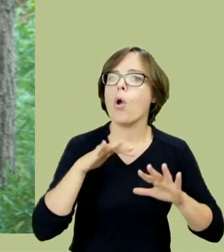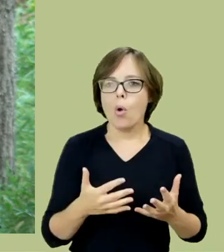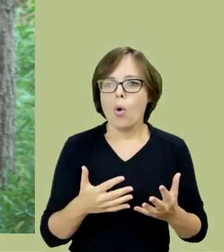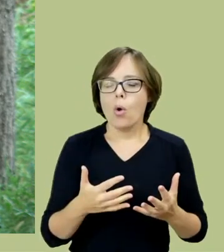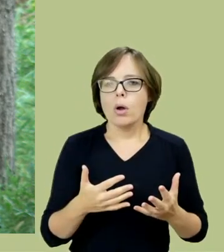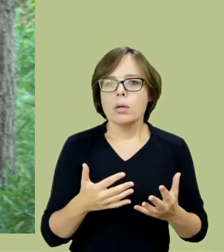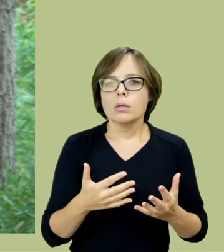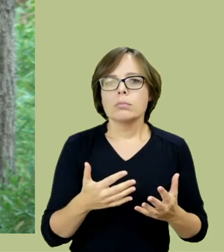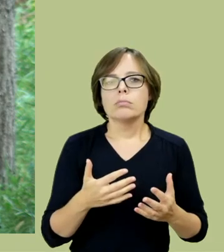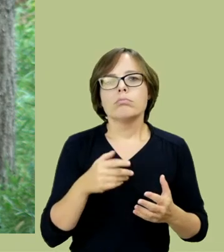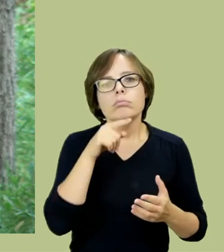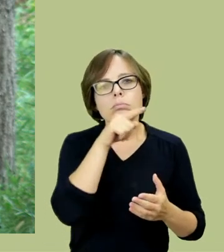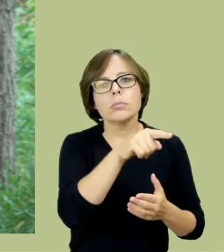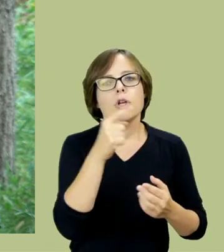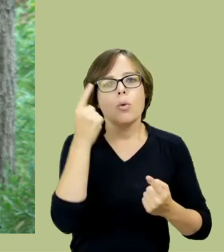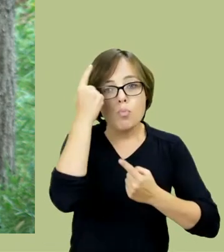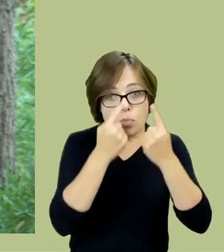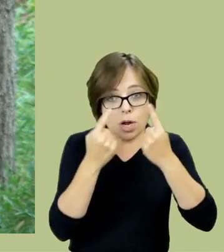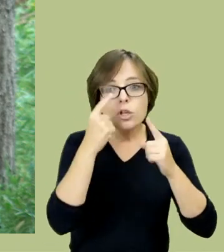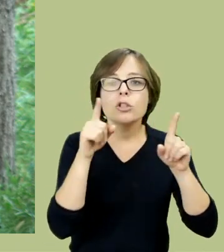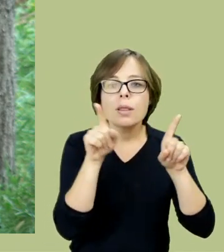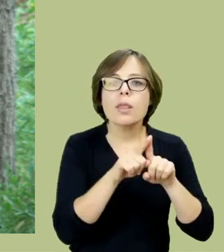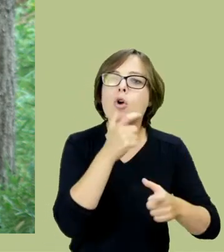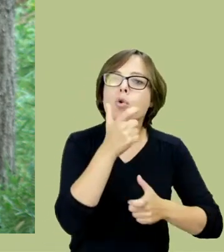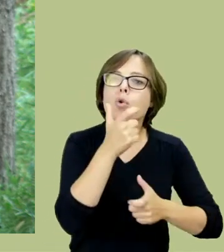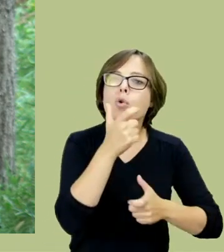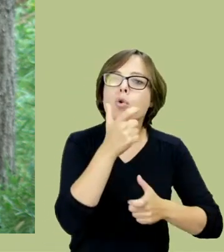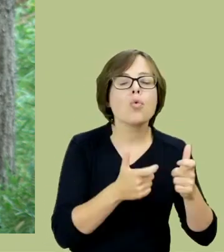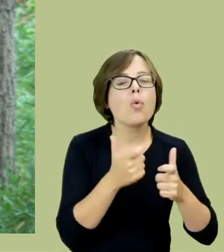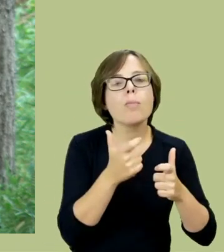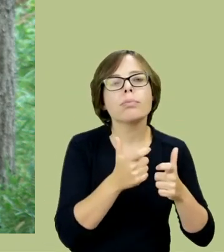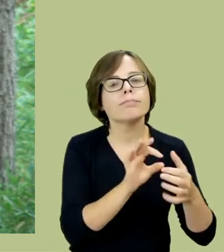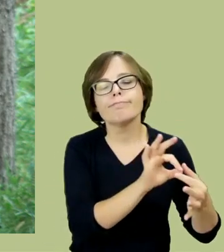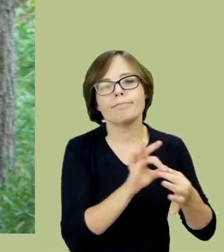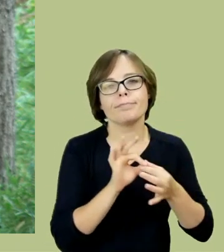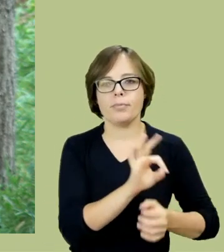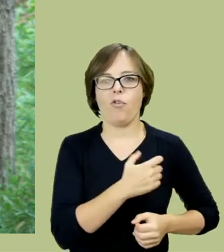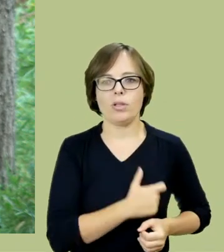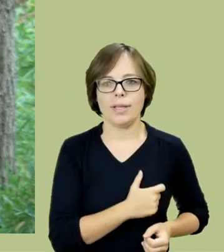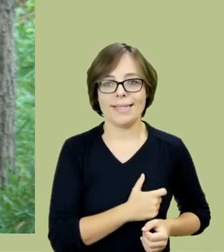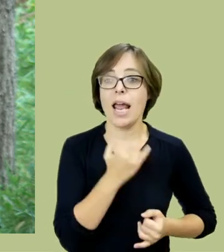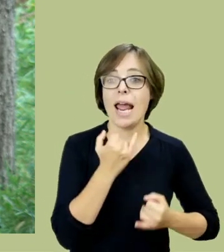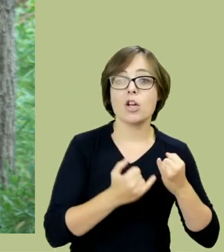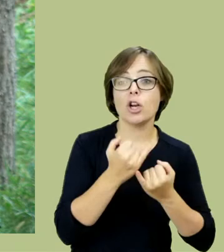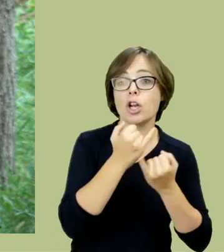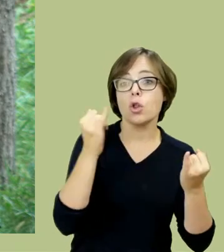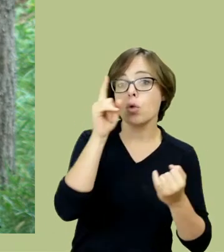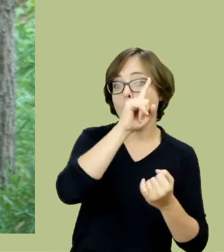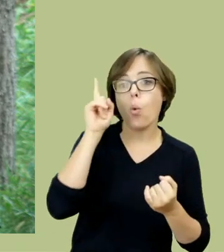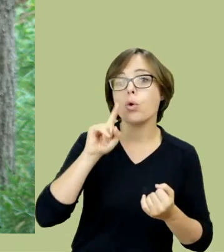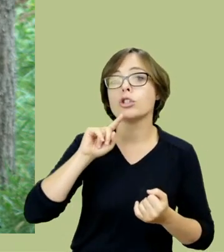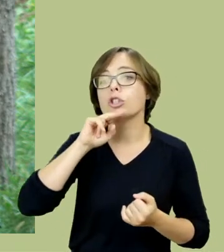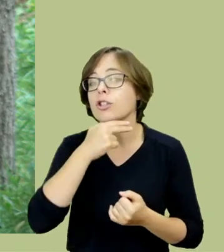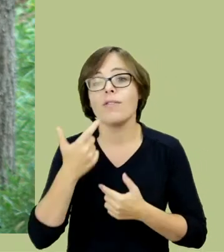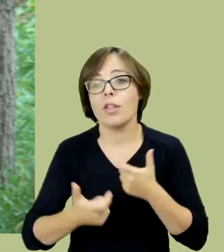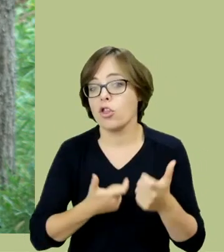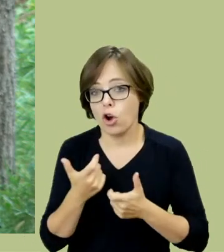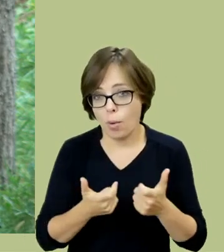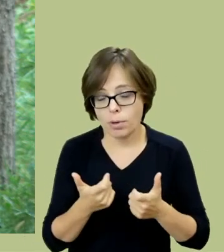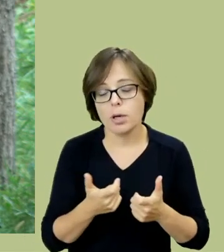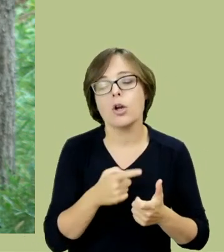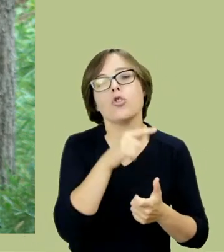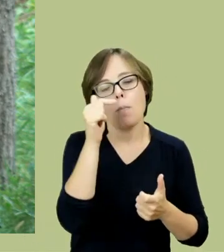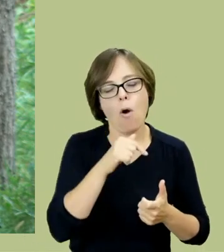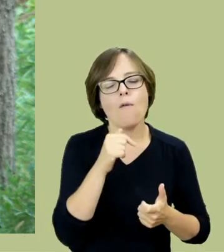myśl tak i rób tak, jak każe ci serce. Jeśli nie krzywdzisz innych, to idź za głosem swojego